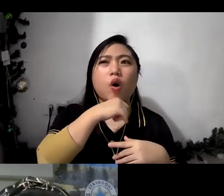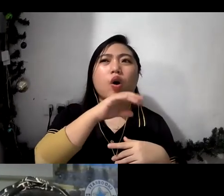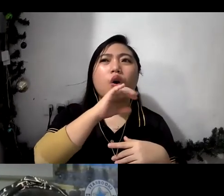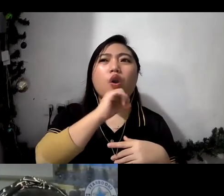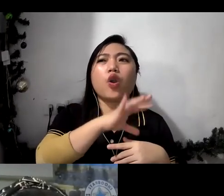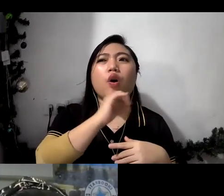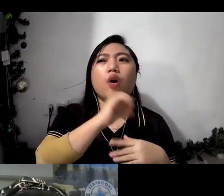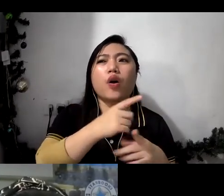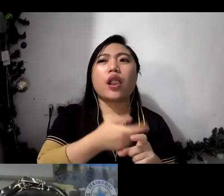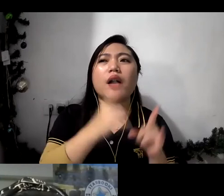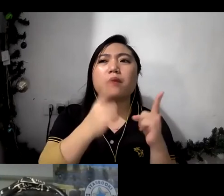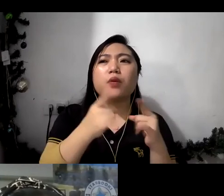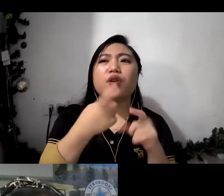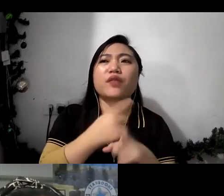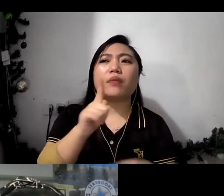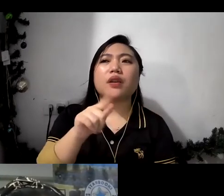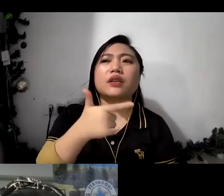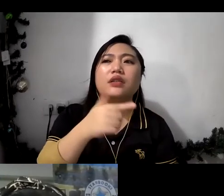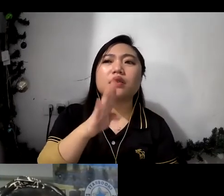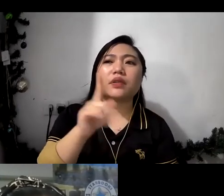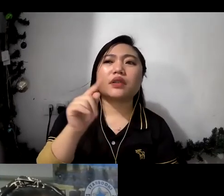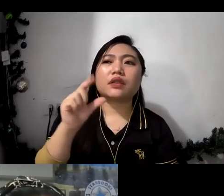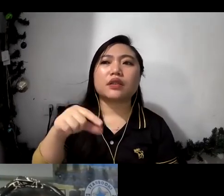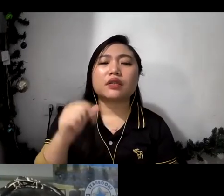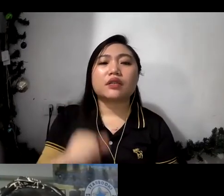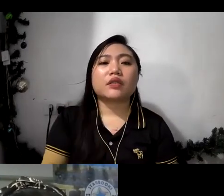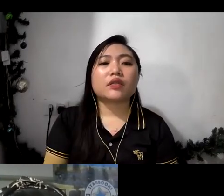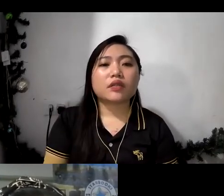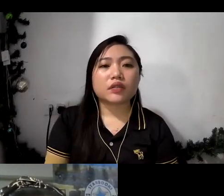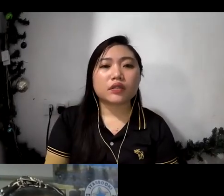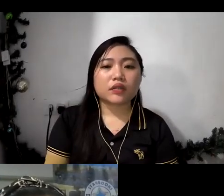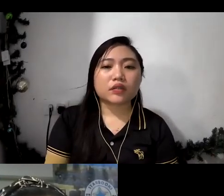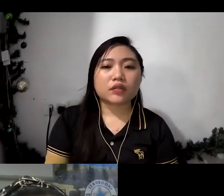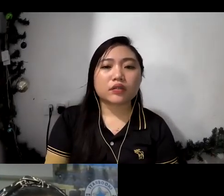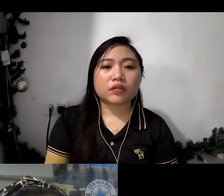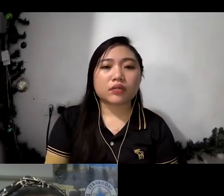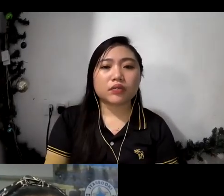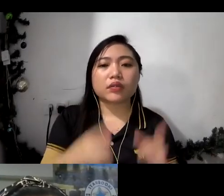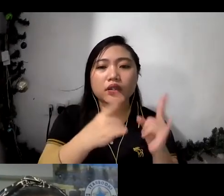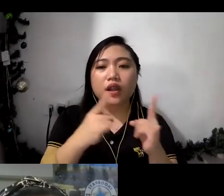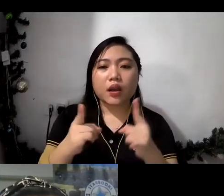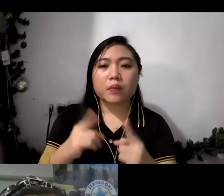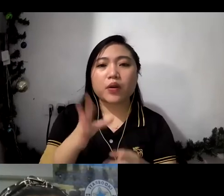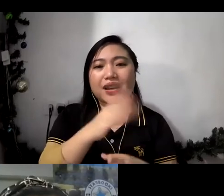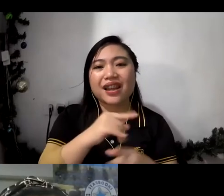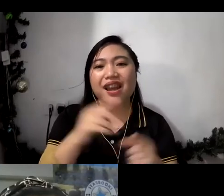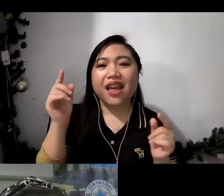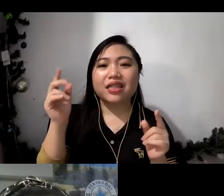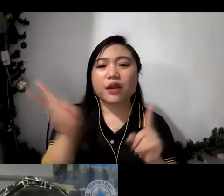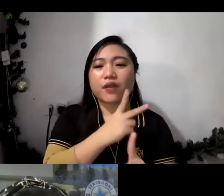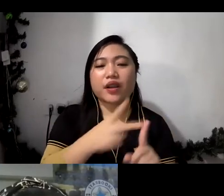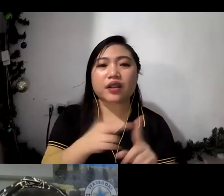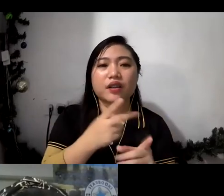LGBTQ. Ano po yung mga kasong pwedeng kaharapin ng mga ganong tao na nambubuli at nananakit sa mga member